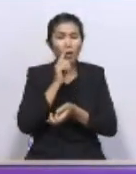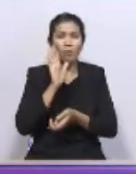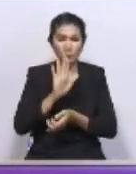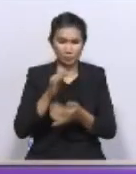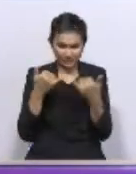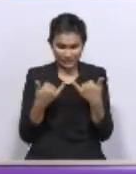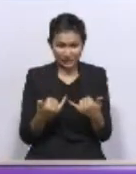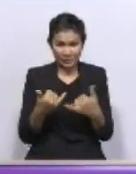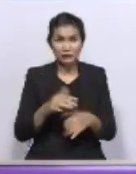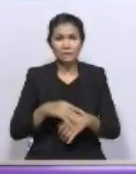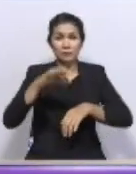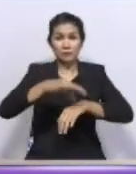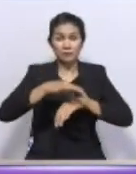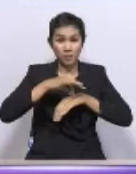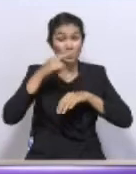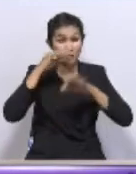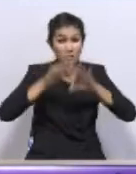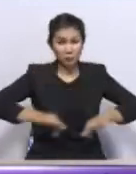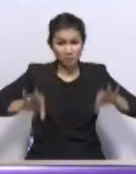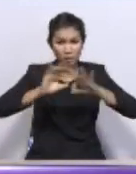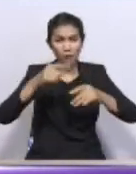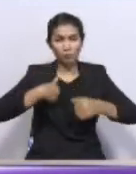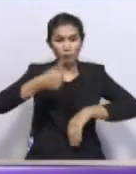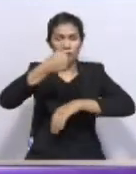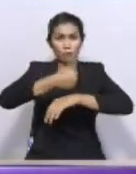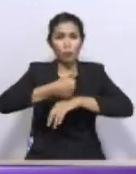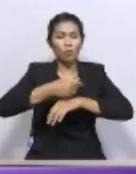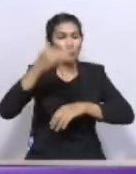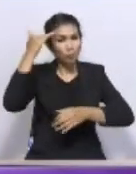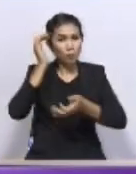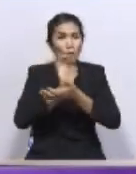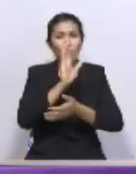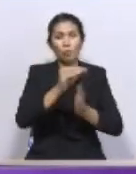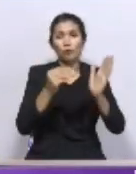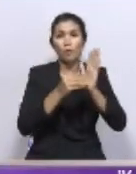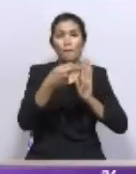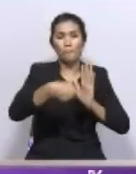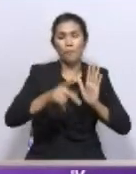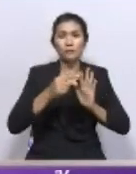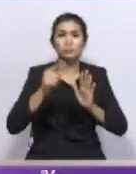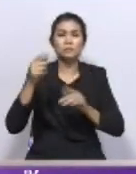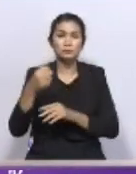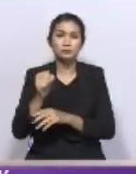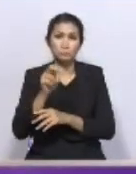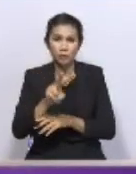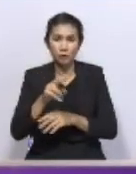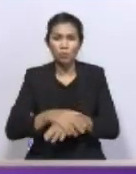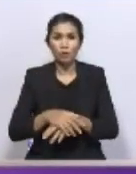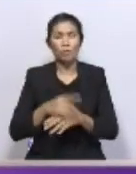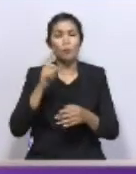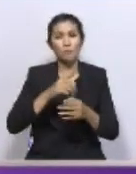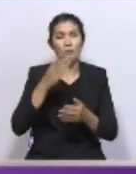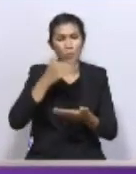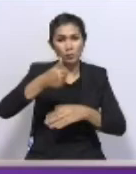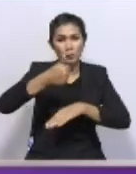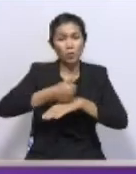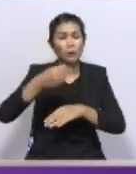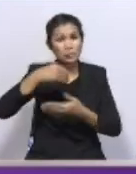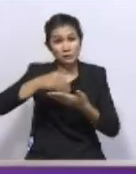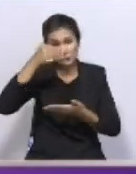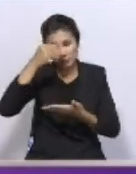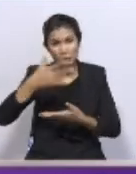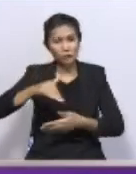งชาติในปัจจุบันตำแหน่งที่สำคัญได้แก่ผู้บังคับการตำรวจภูธรภาค12ผู้บัญชาการศึกษาผู้ช่วยอธิบ